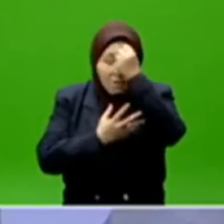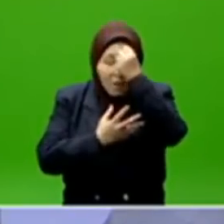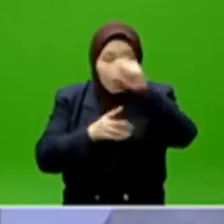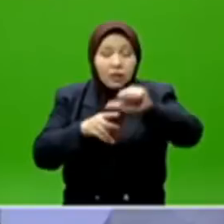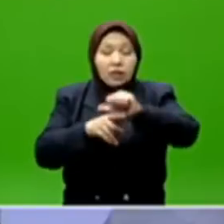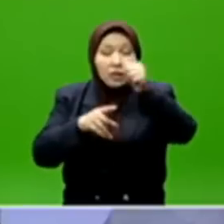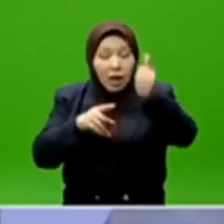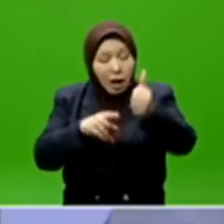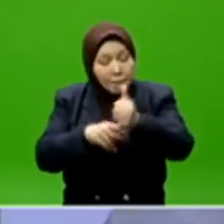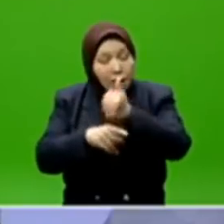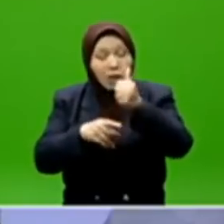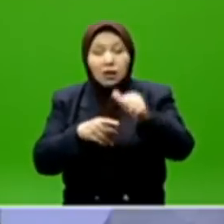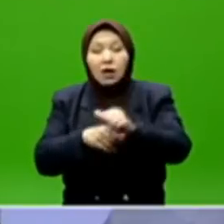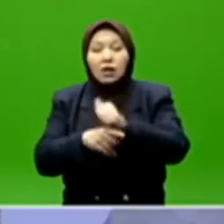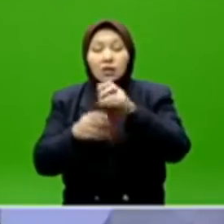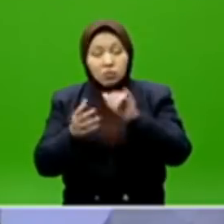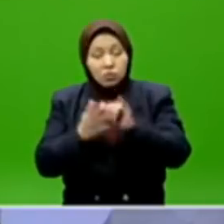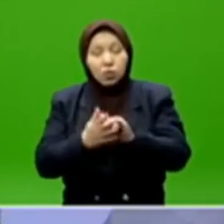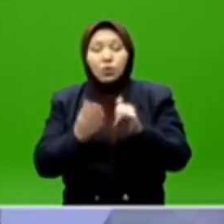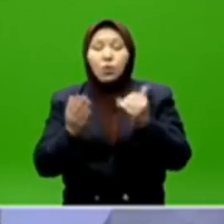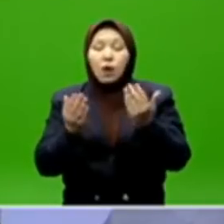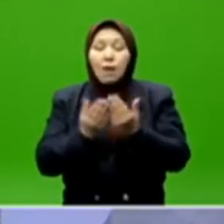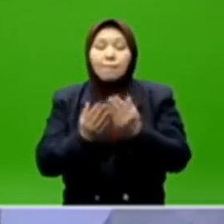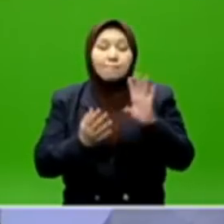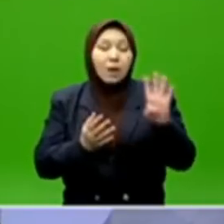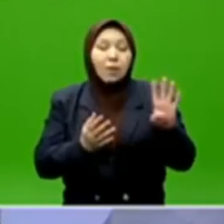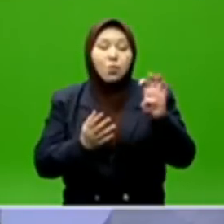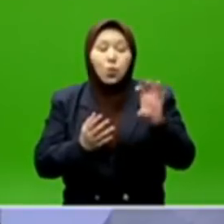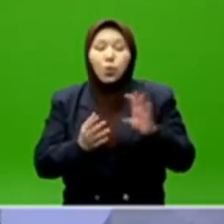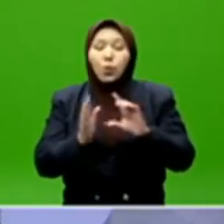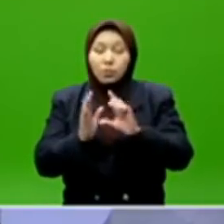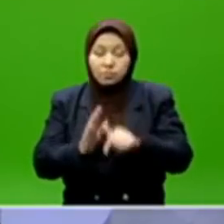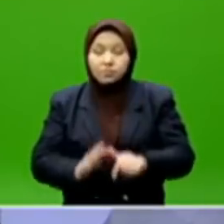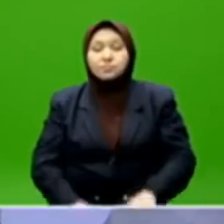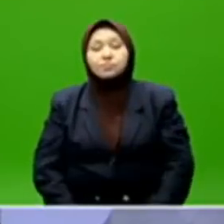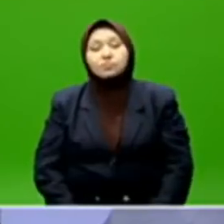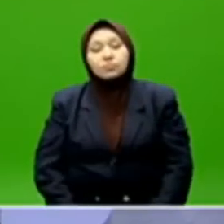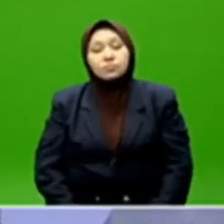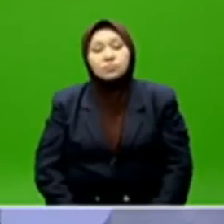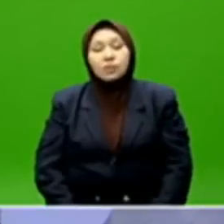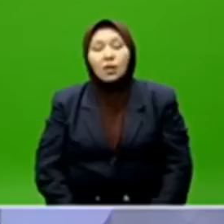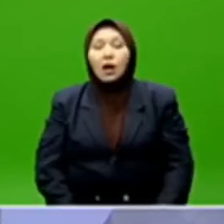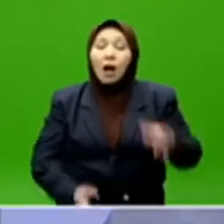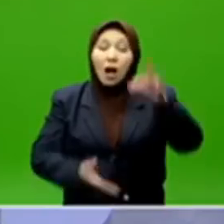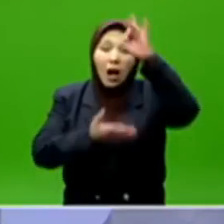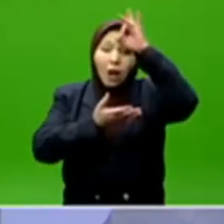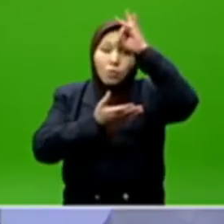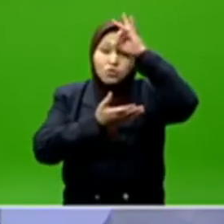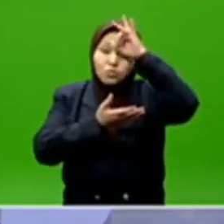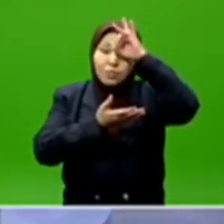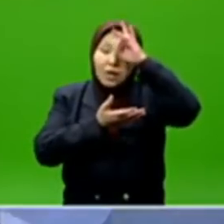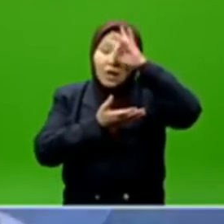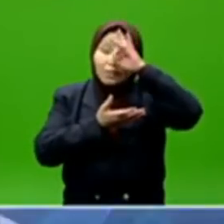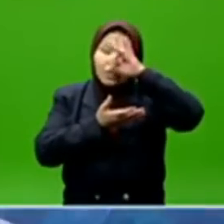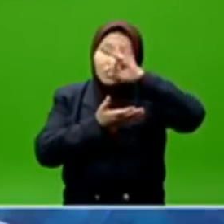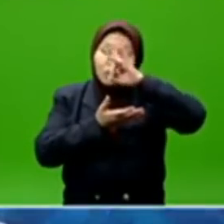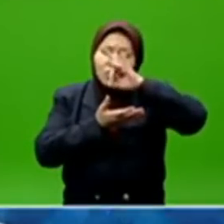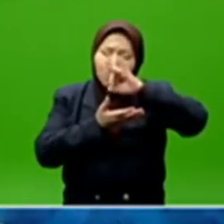dalam kehidupan kita, iaitu doa pada ayat yang ke-40 insya-Allah. A'udzu billahi